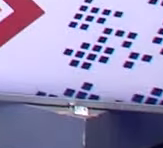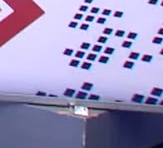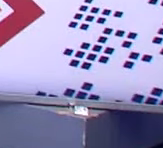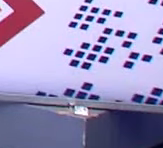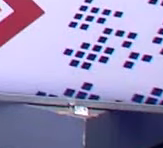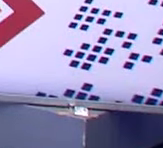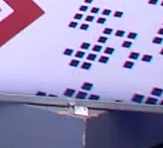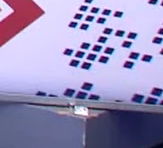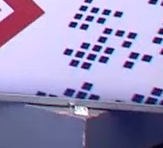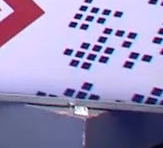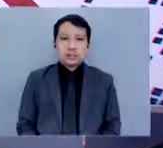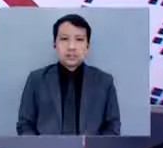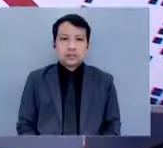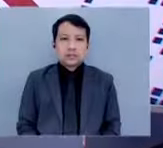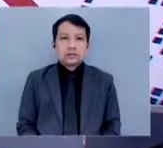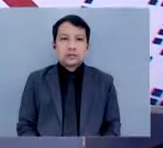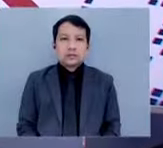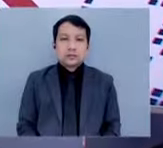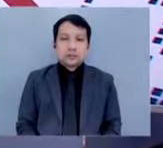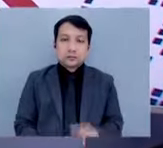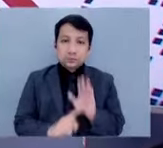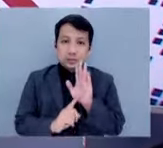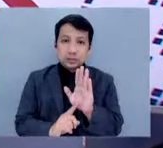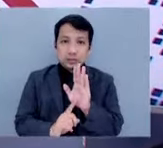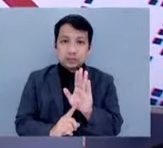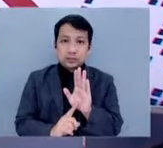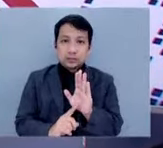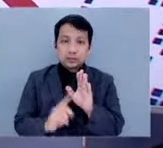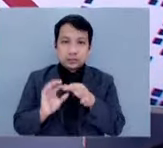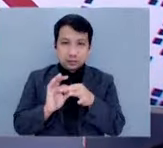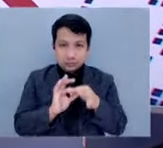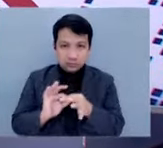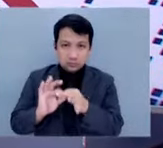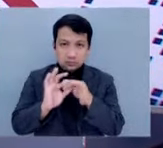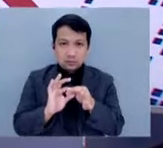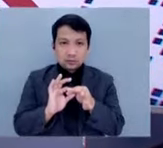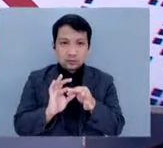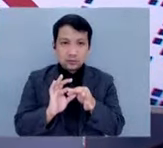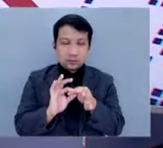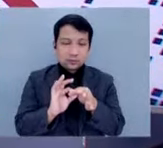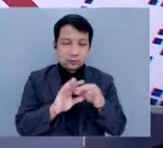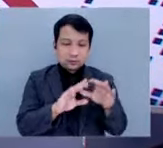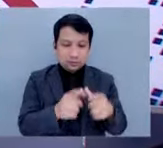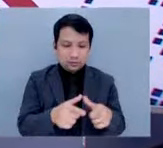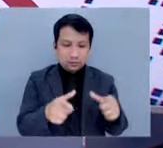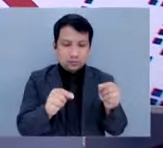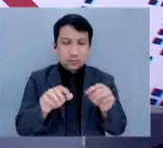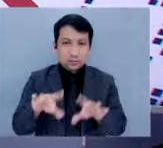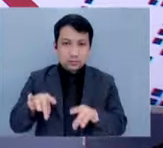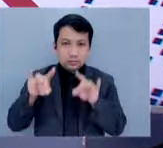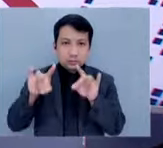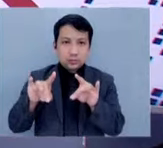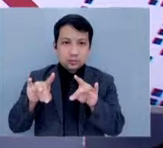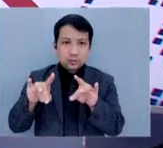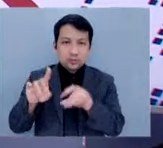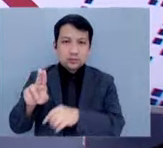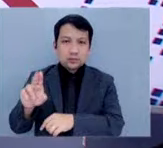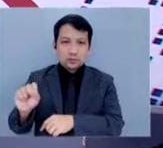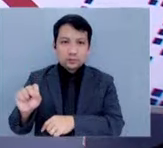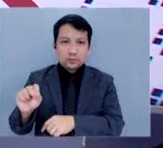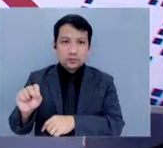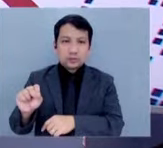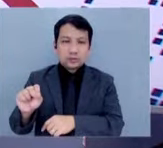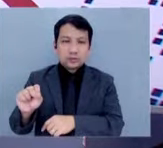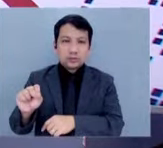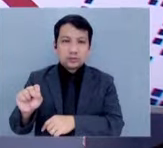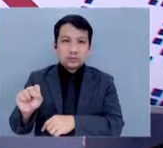Malakas na puwersa at pagkakaisa ang ipinakita ng Pilipinas, Australia, Japan at Amerika sa Maritime Cooperative Activity sa West Philippine